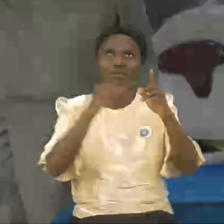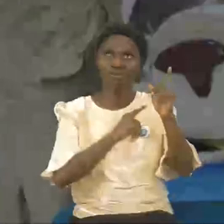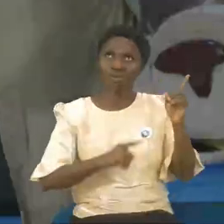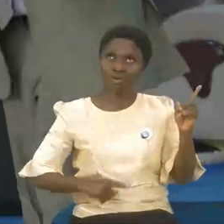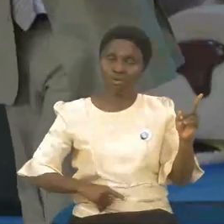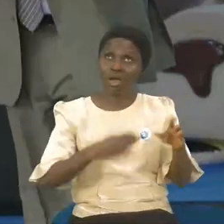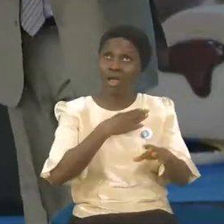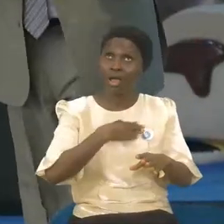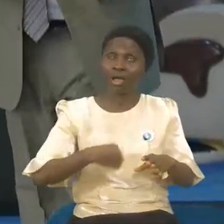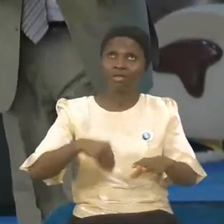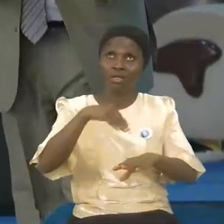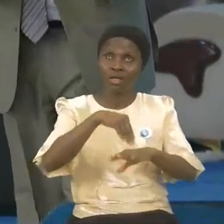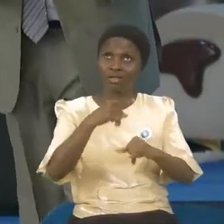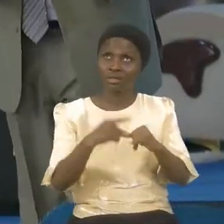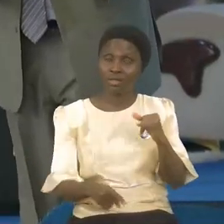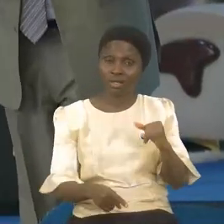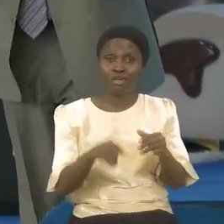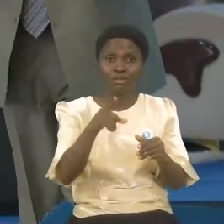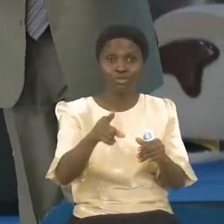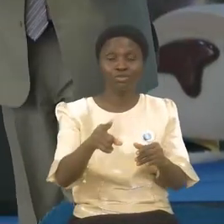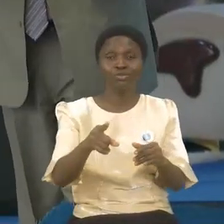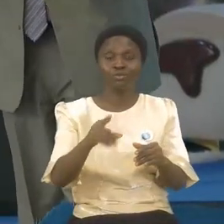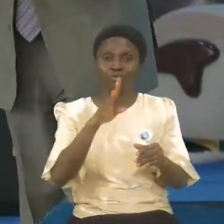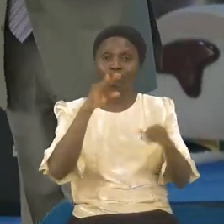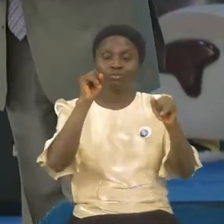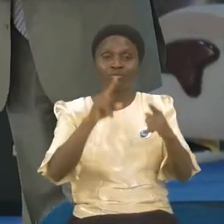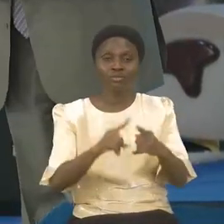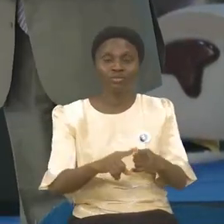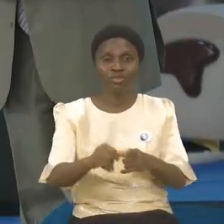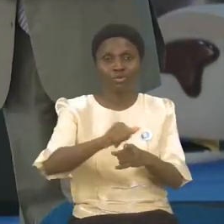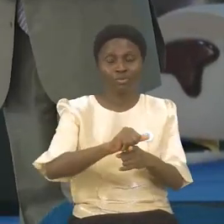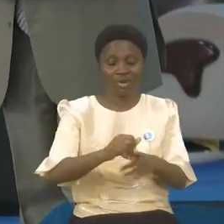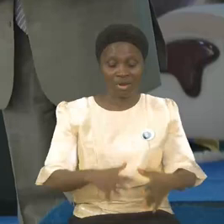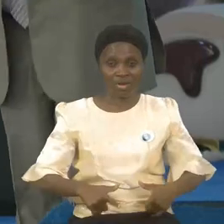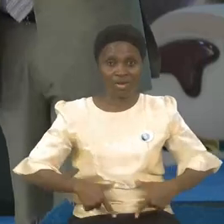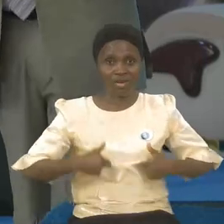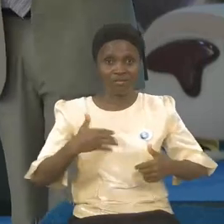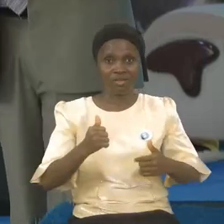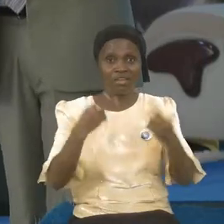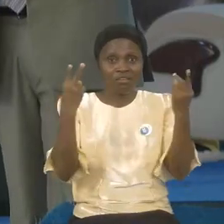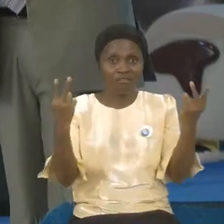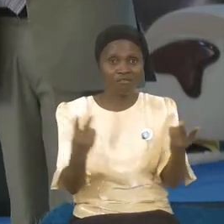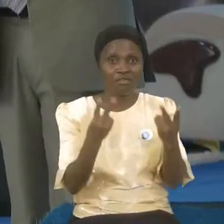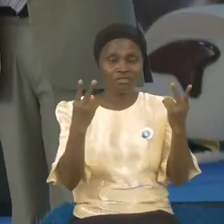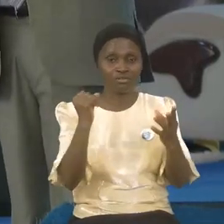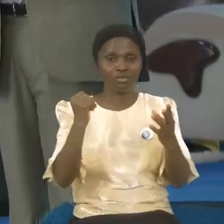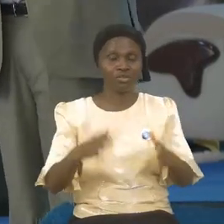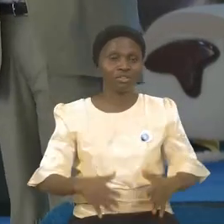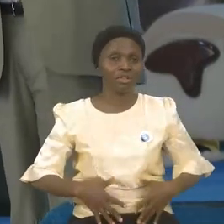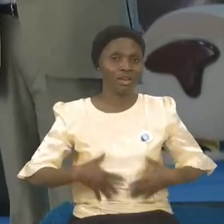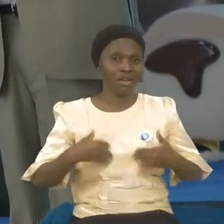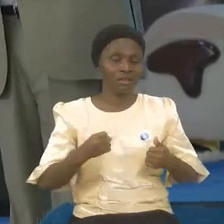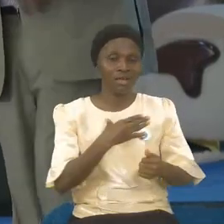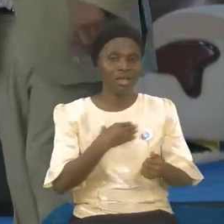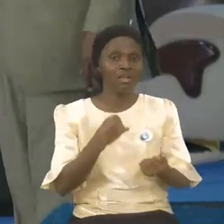du Seigneur et finalement tu vas mener une vie de victoire une vue de justice une vie pieuse une